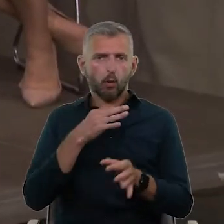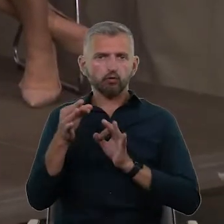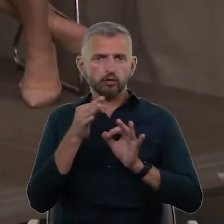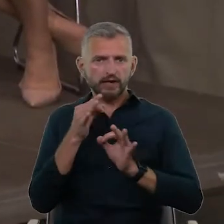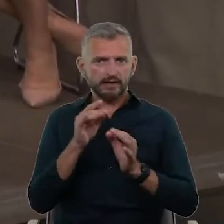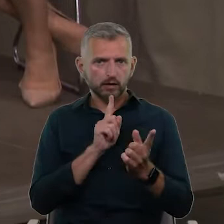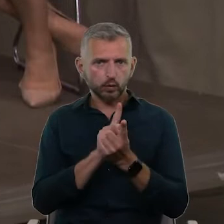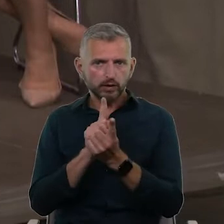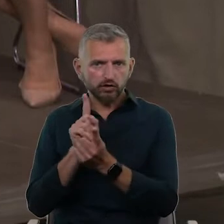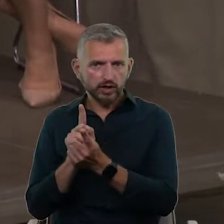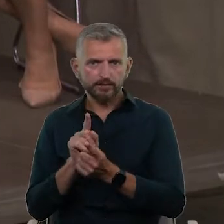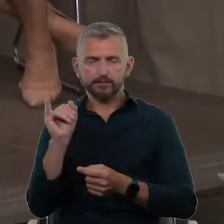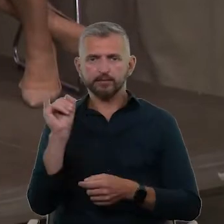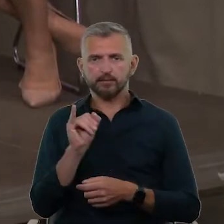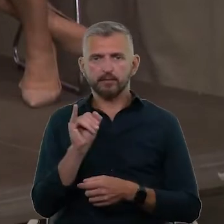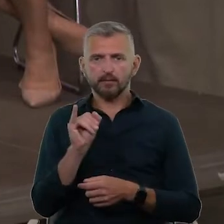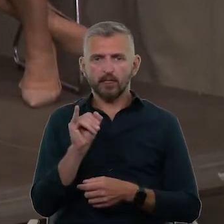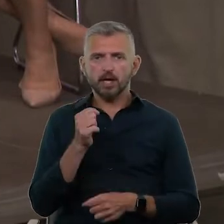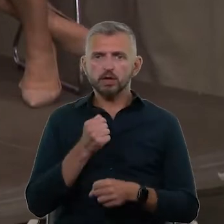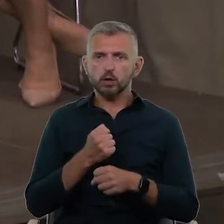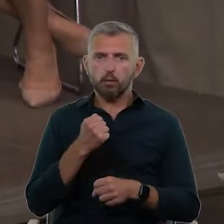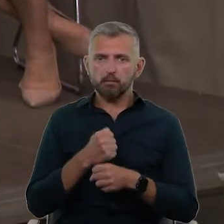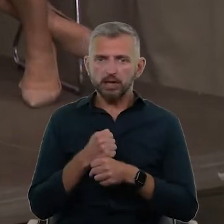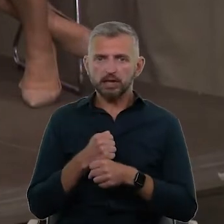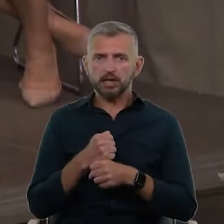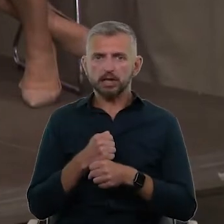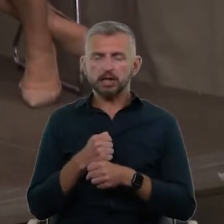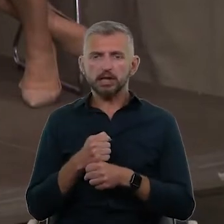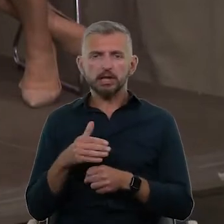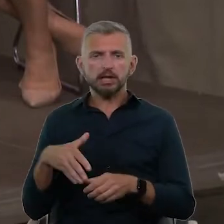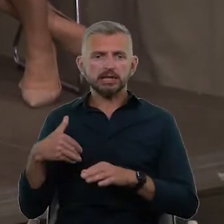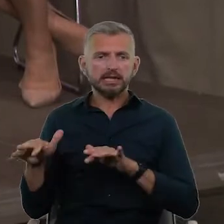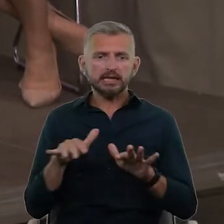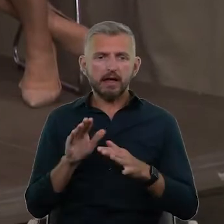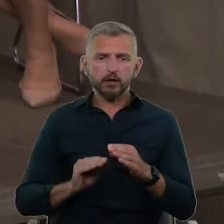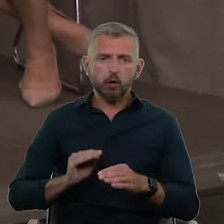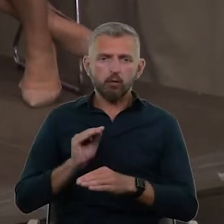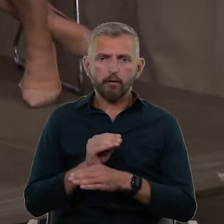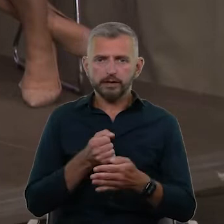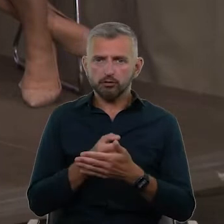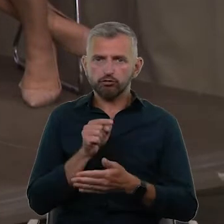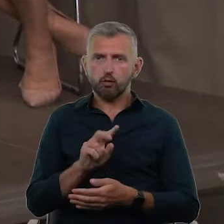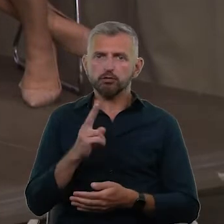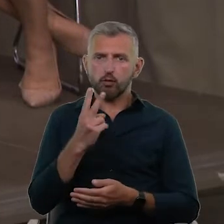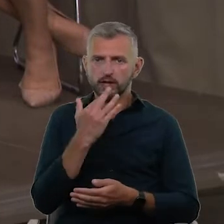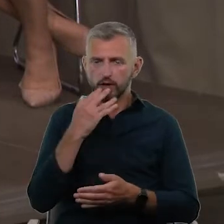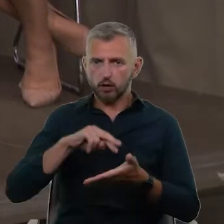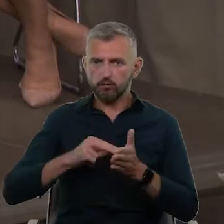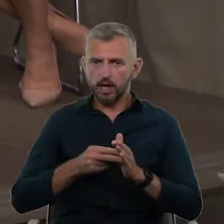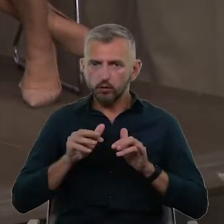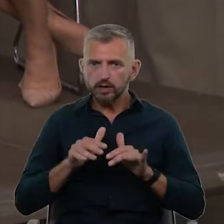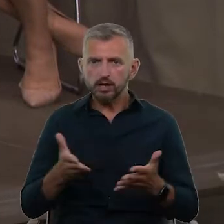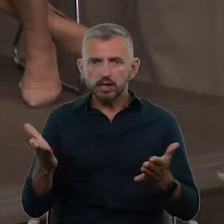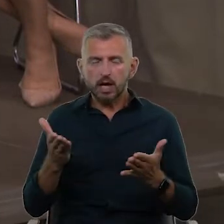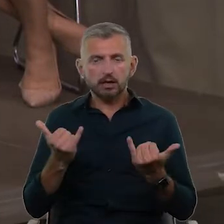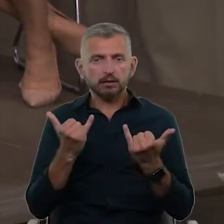консультаційні зустрічі і зробили дієві доповнення до цього другого національного плану дій, які